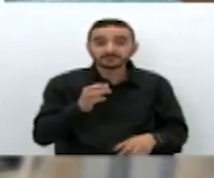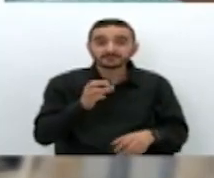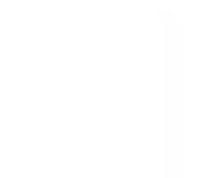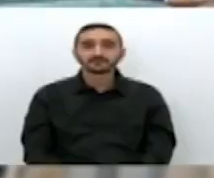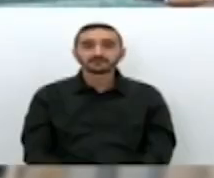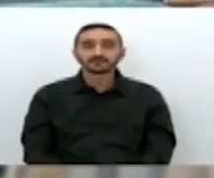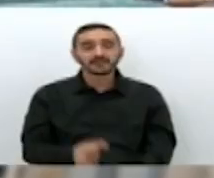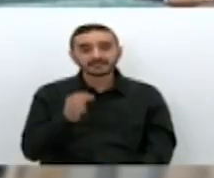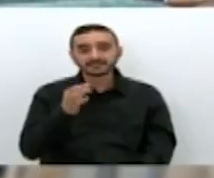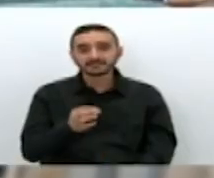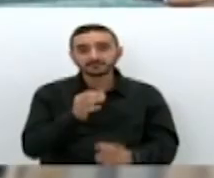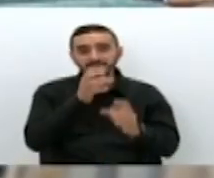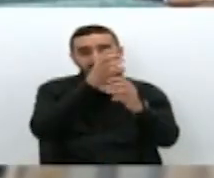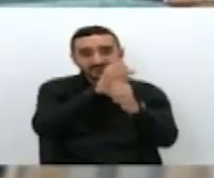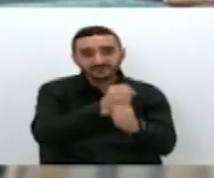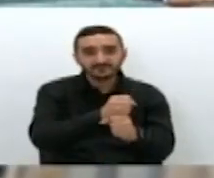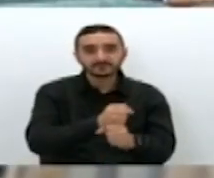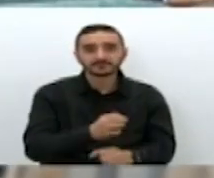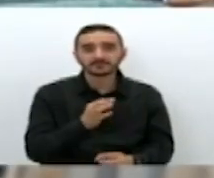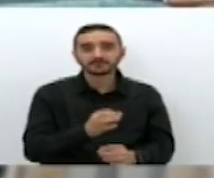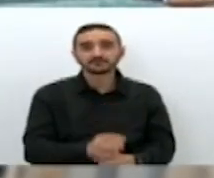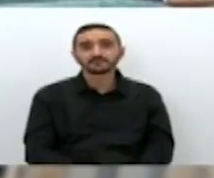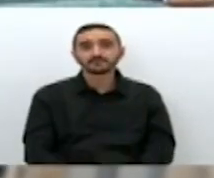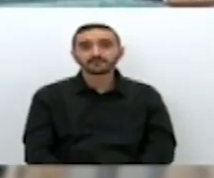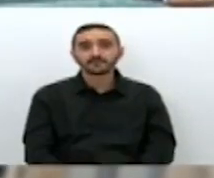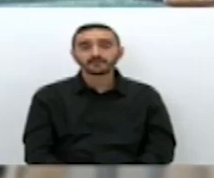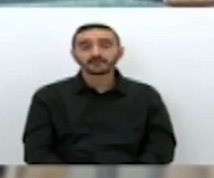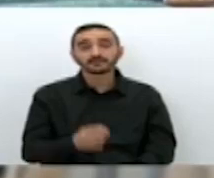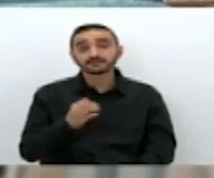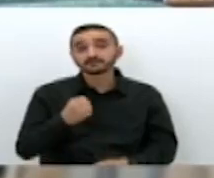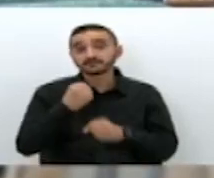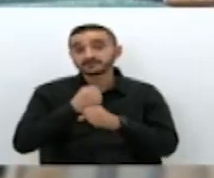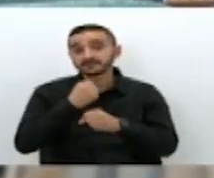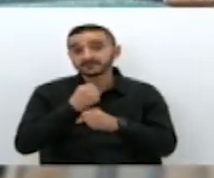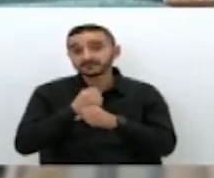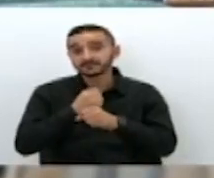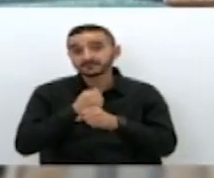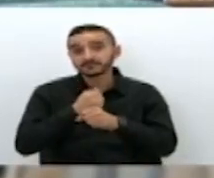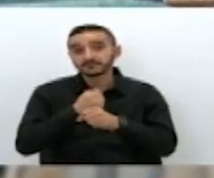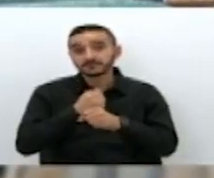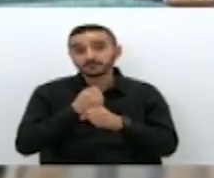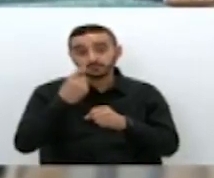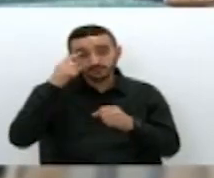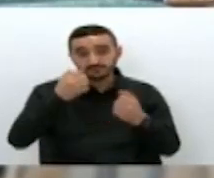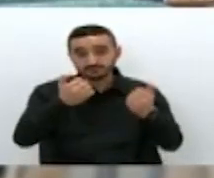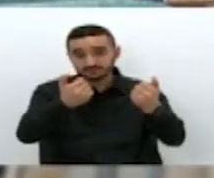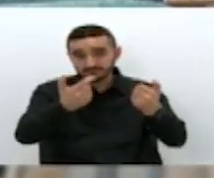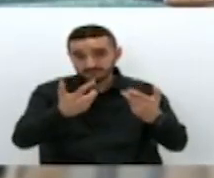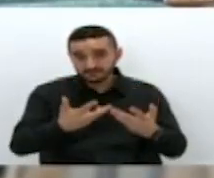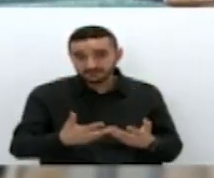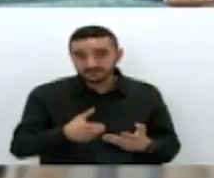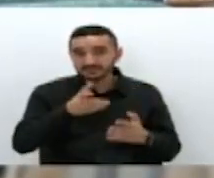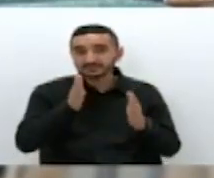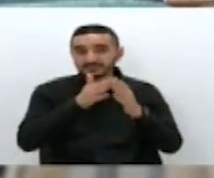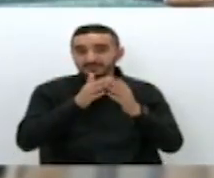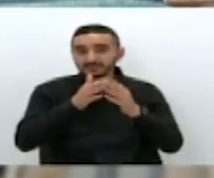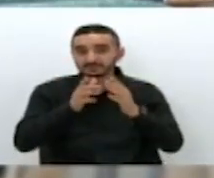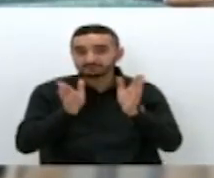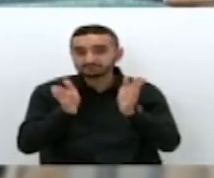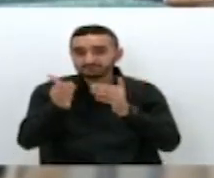العمرانيه الان الامر يتعلق بسلطات محليه بدايه احصاء اذا كل هذه المجمعات السكنيه